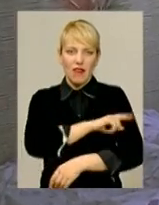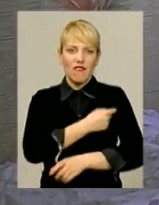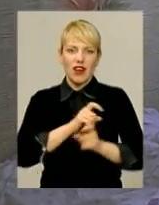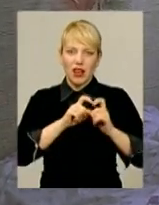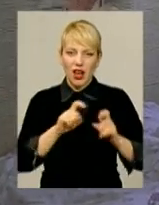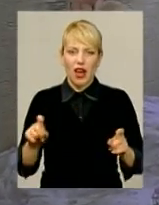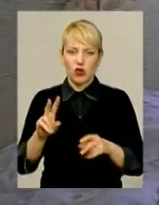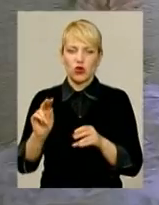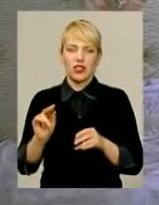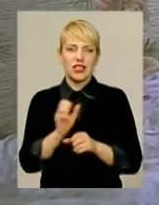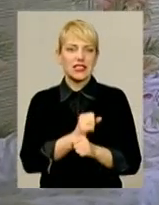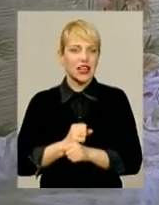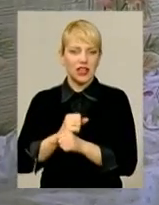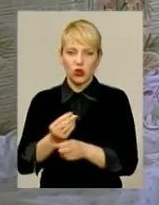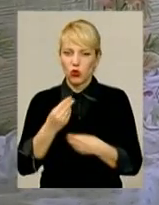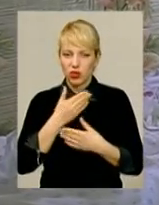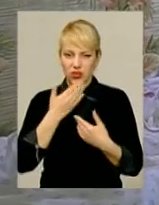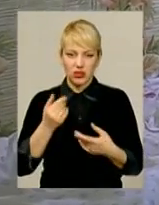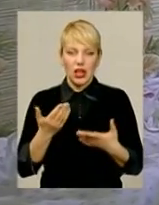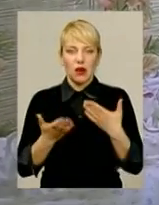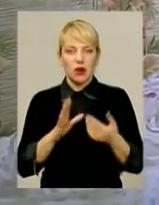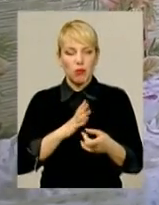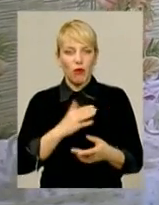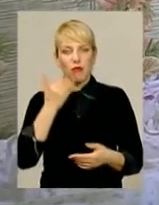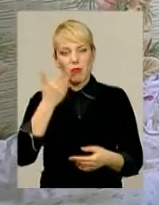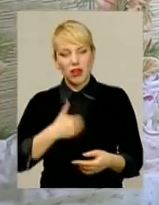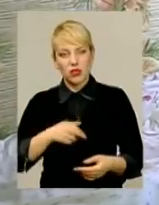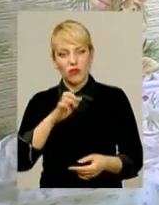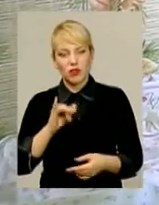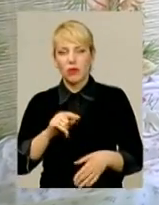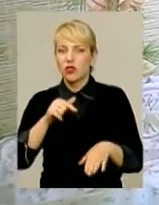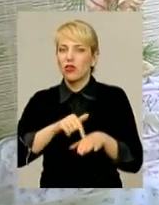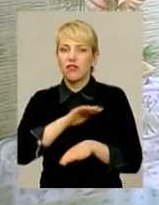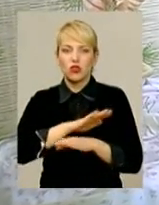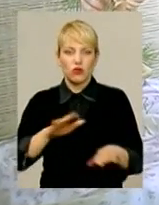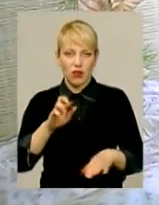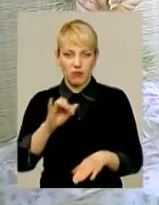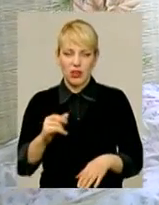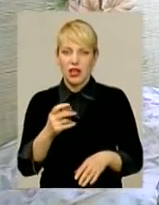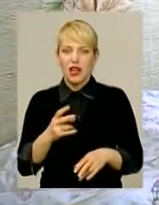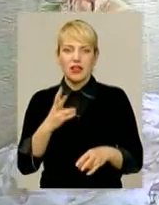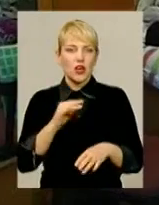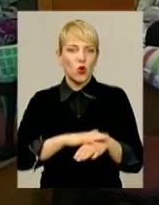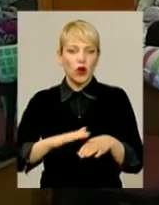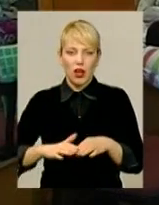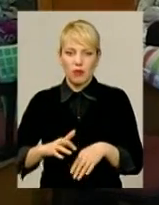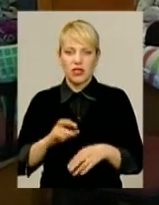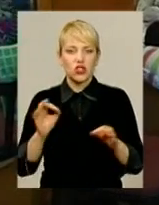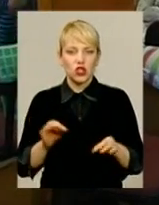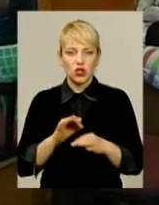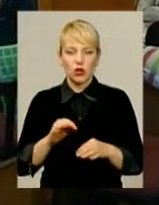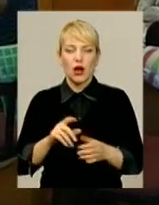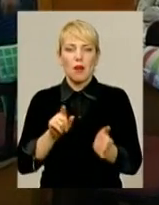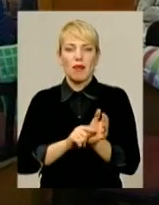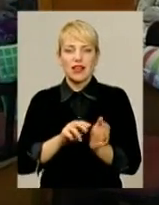дають, нічого нам не дають. Ну якби був паралізований, то він би взагалі ногами не робив, ні руками, нічого. Пенсія